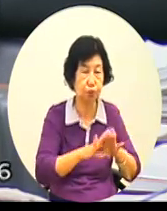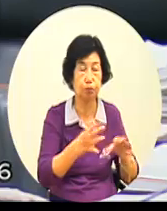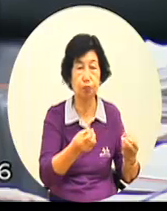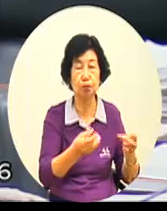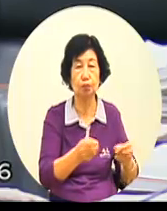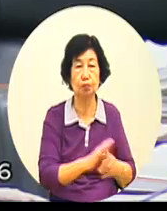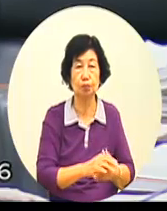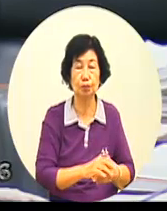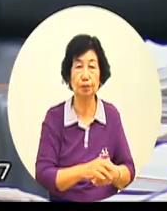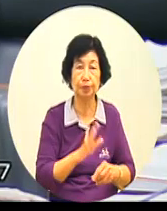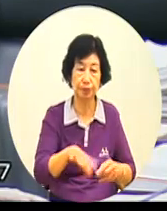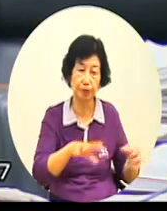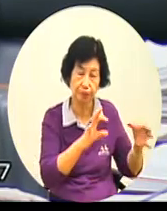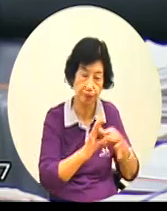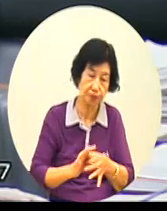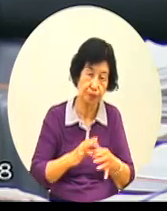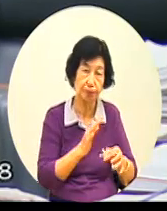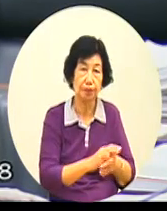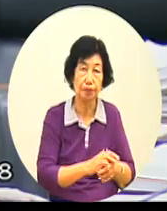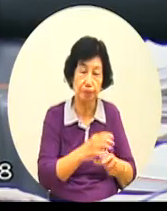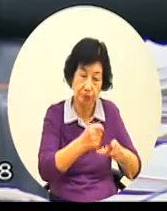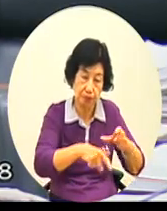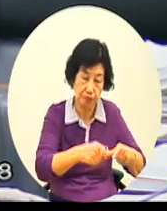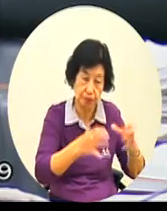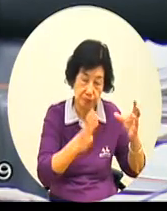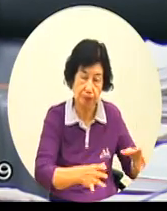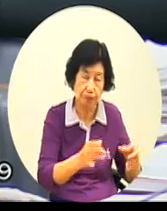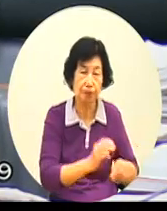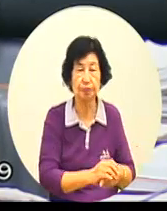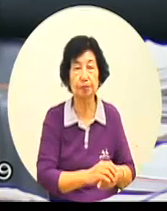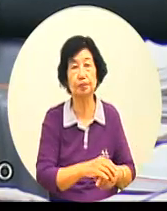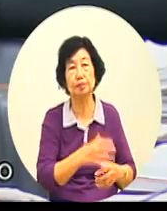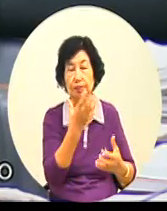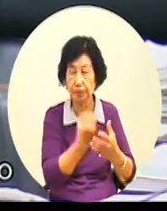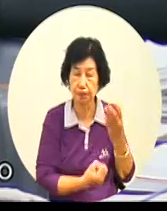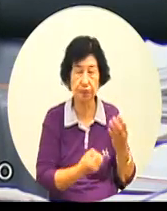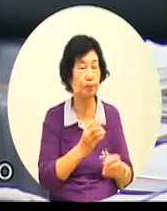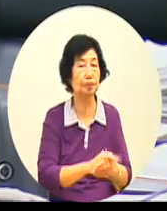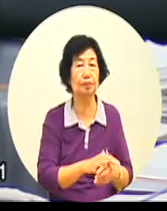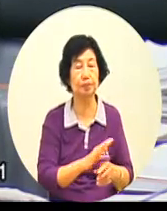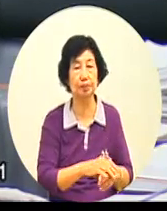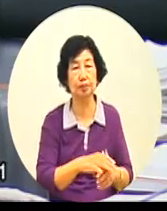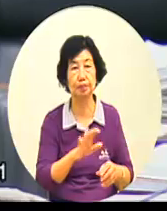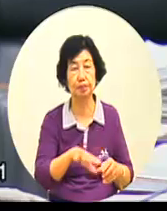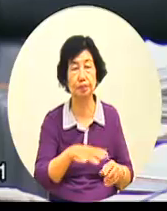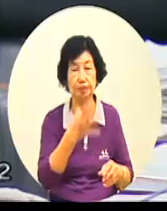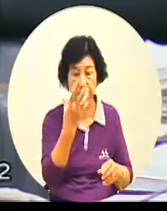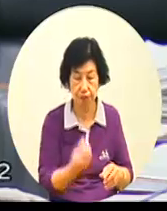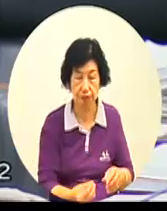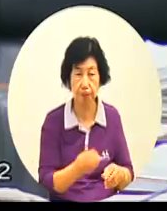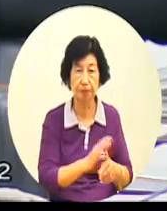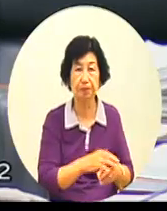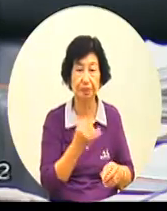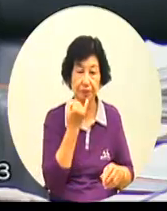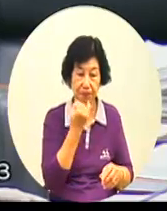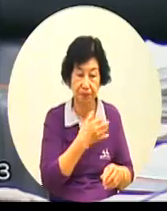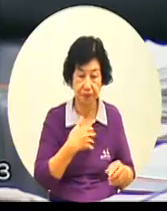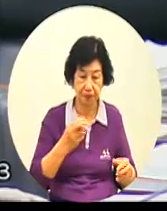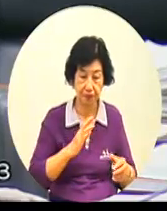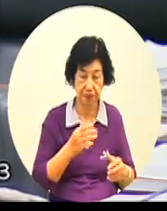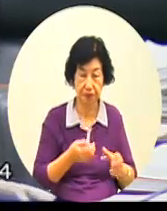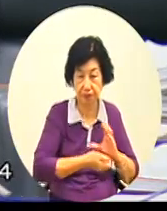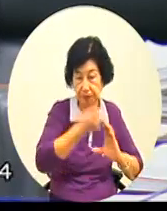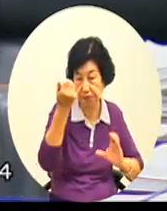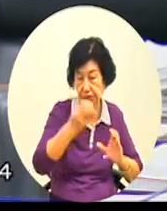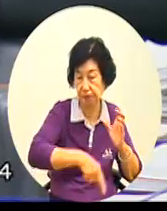继续生存下去的意愿会降低，那这个企业可能会走掉。好，所以局长针对我这个